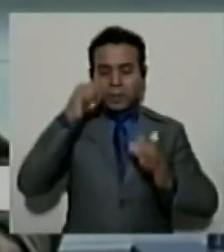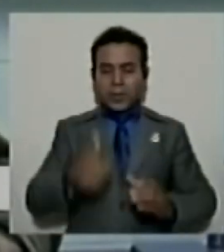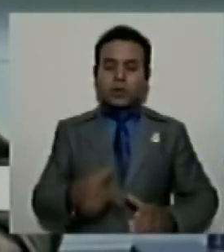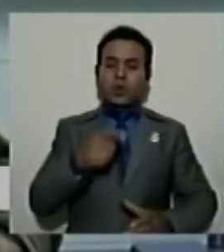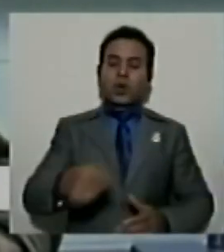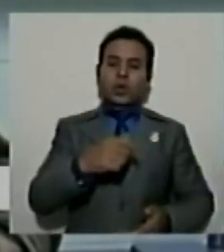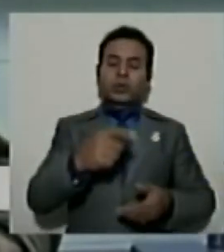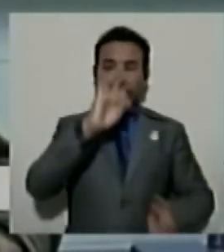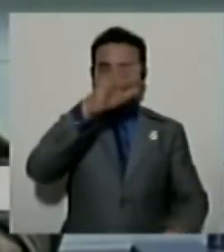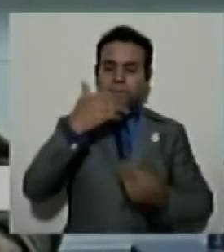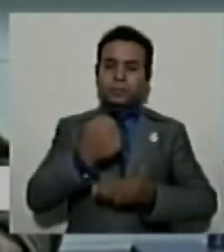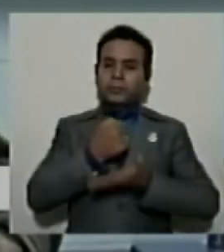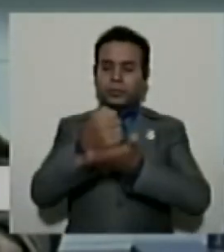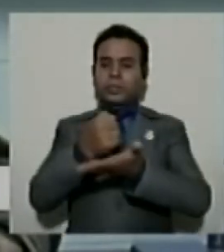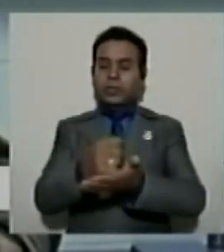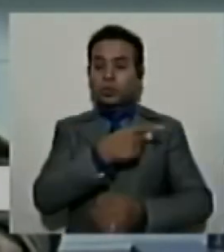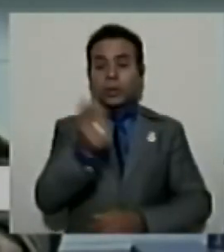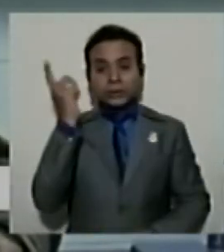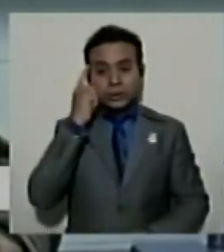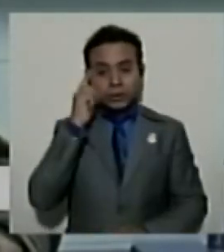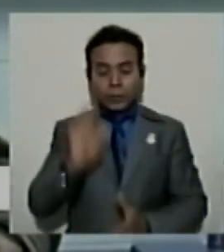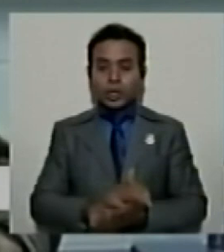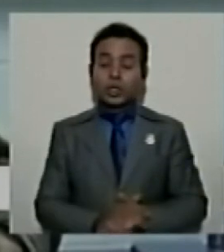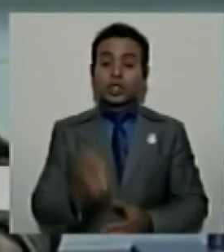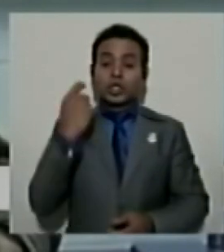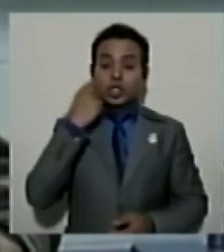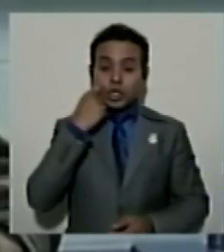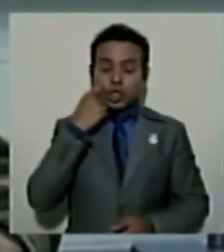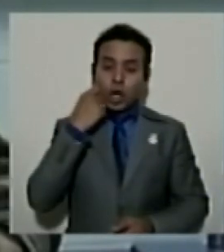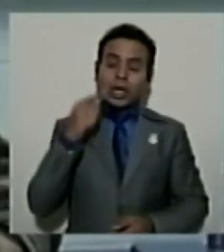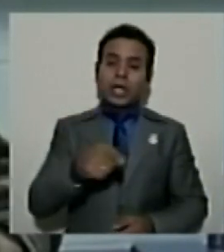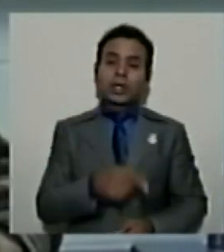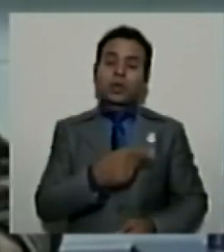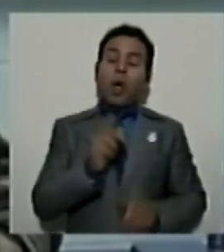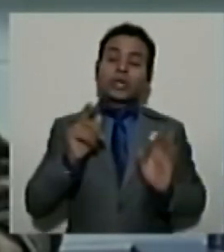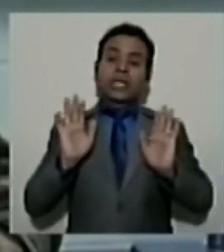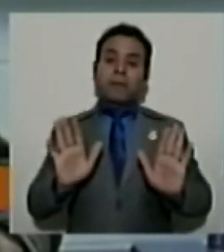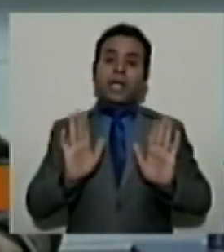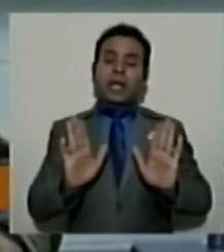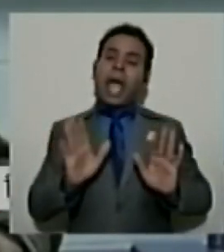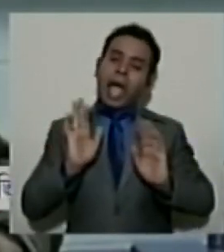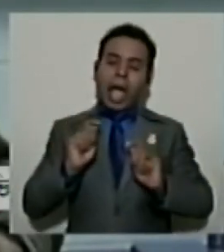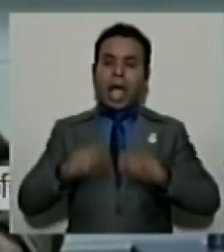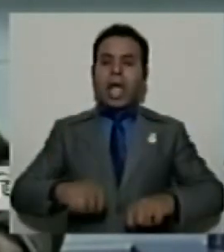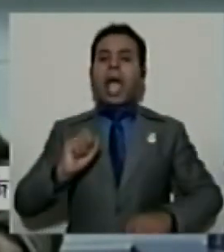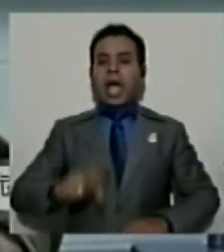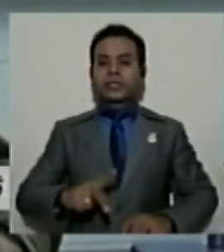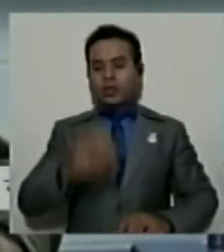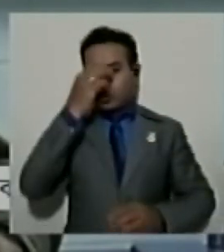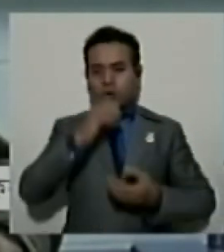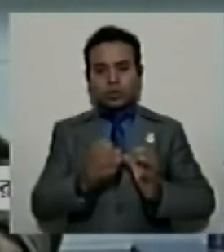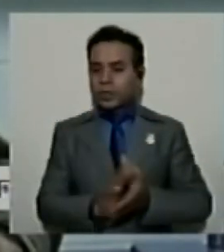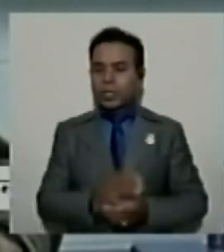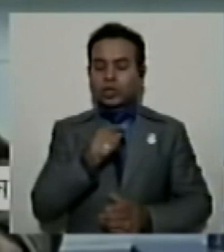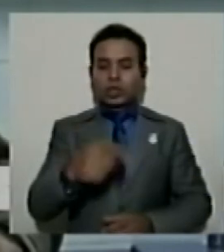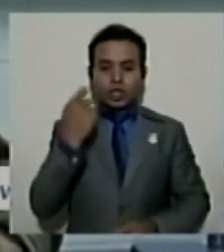অনেক যথাযথভাবে এই ব্যবস্থা নেওয়ার জন্য দায়িত্ব দিয়েছেন। আমরা দুর্যোগ মোকাবেলা আমরা সবাই মিলে করতে চাই, আসুন